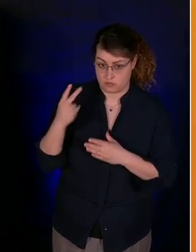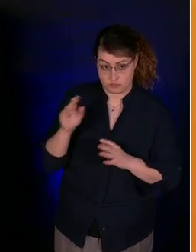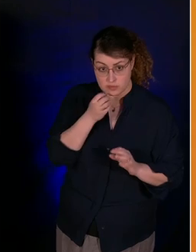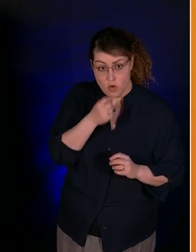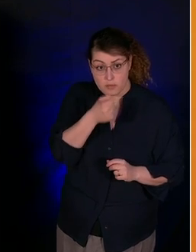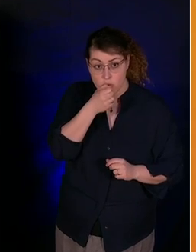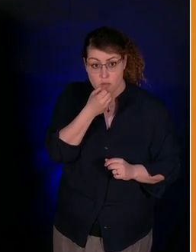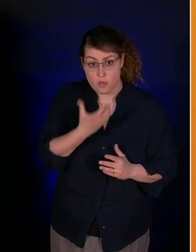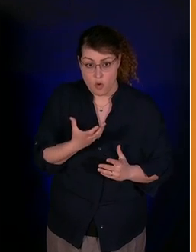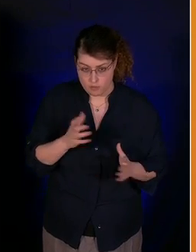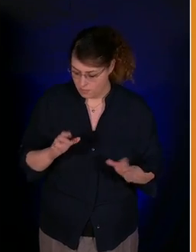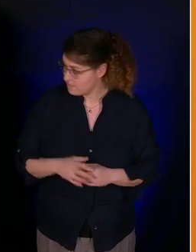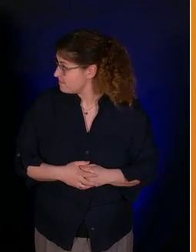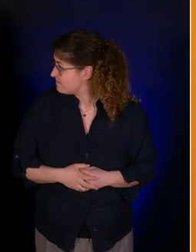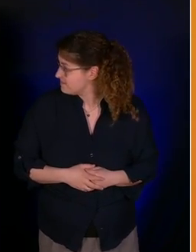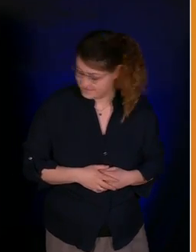micro ? Bah, ça marche. Vas-y.